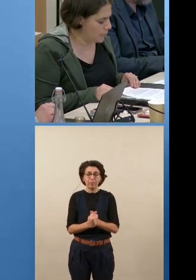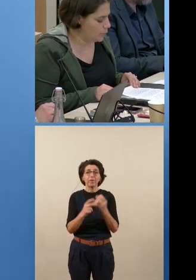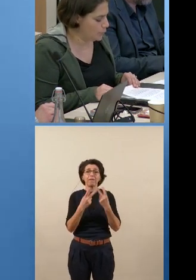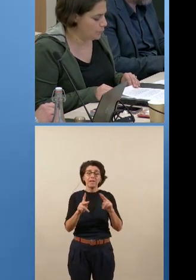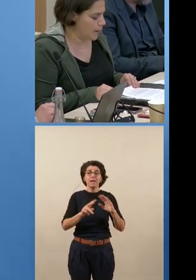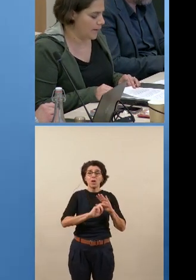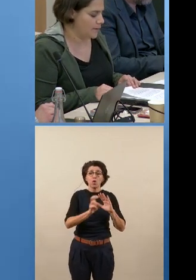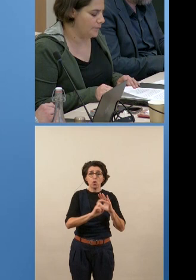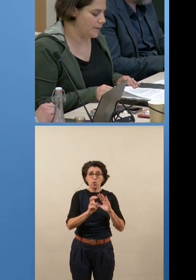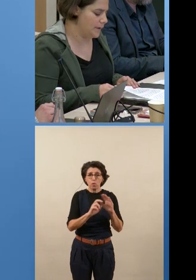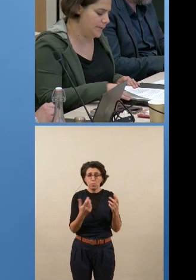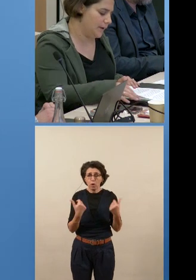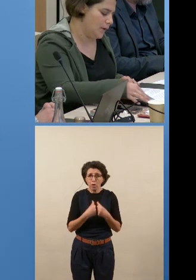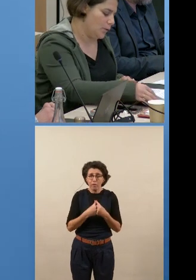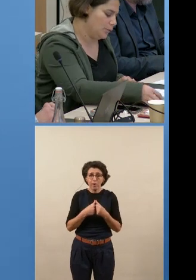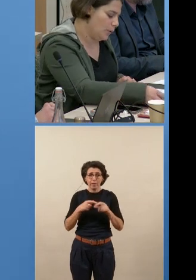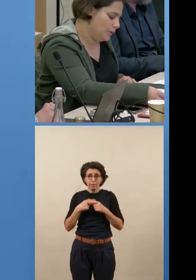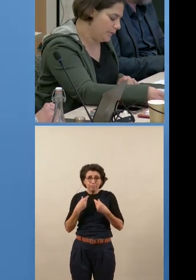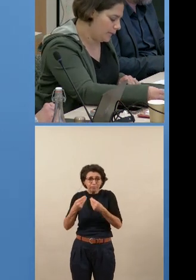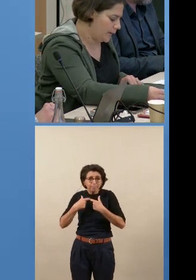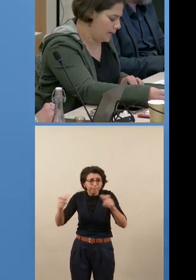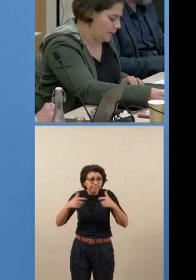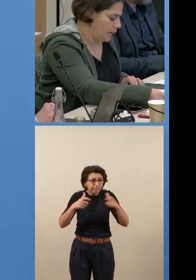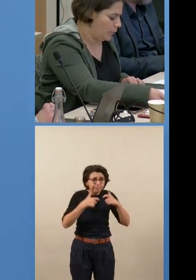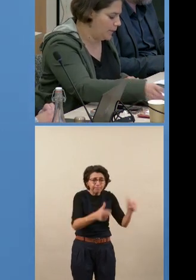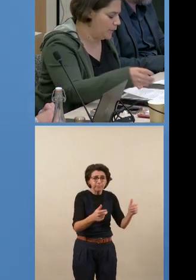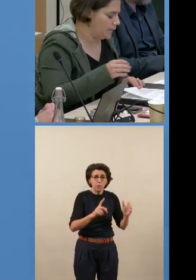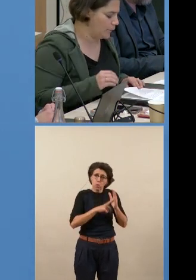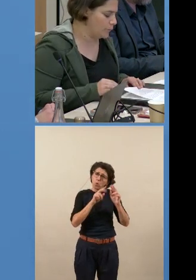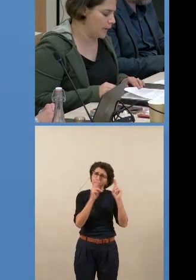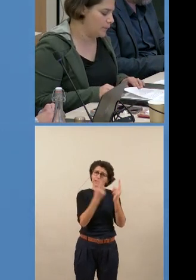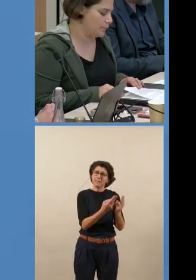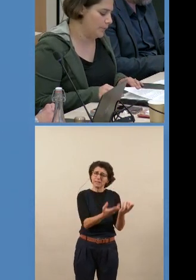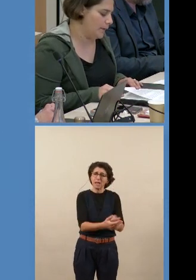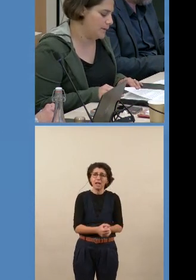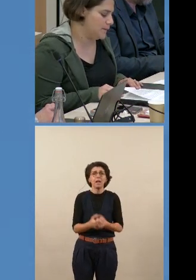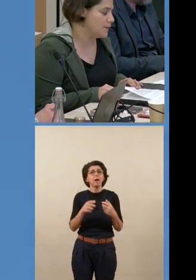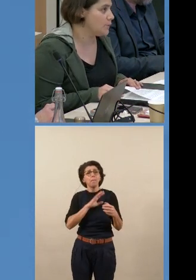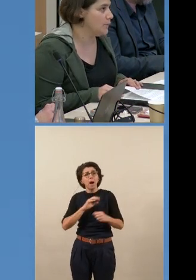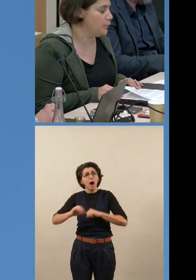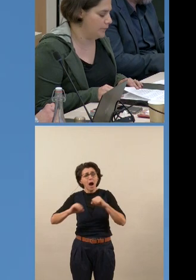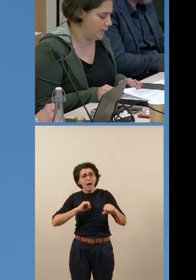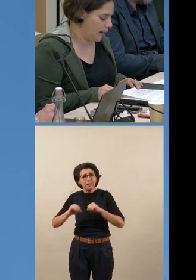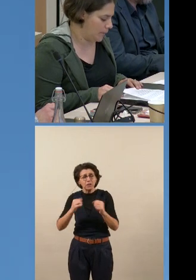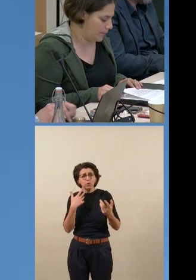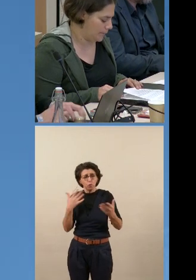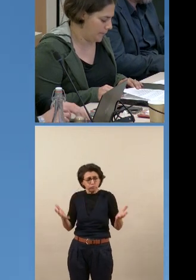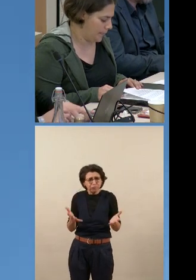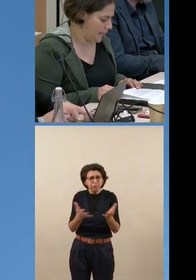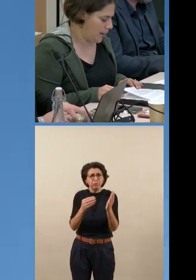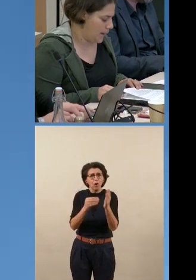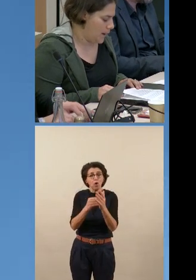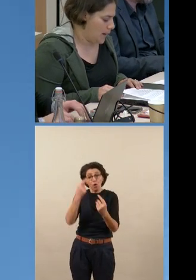Grenoble lutte pour un accès facilité au droits universels en priorisant son action à destination des plus